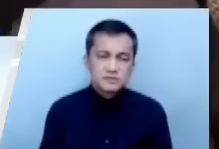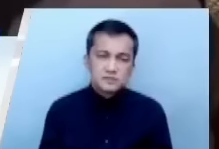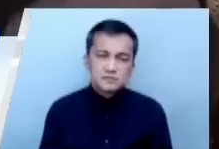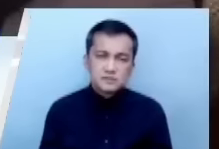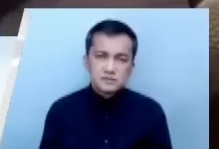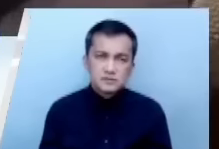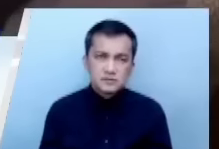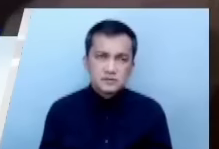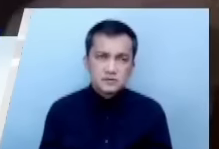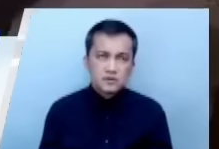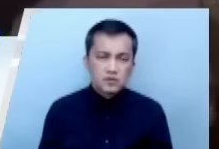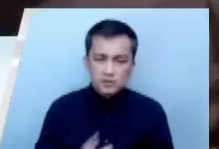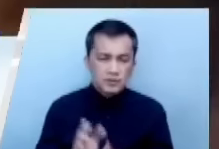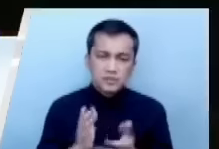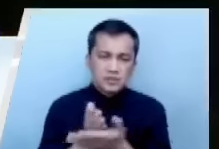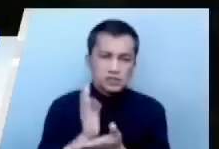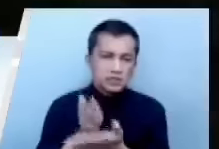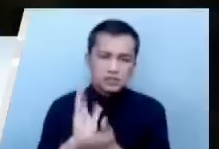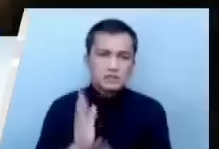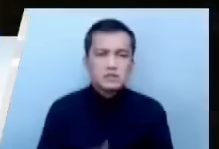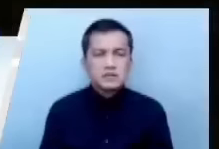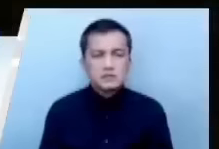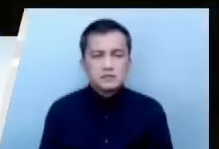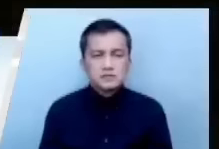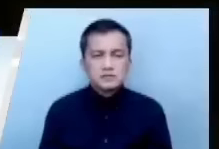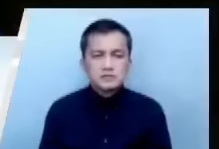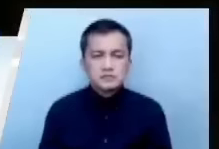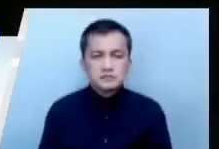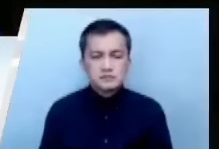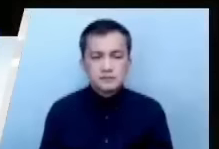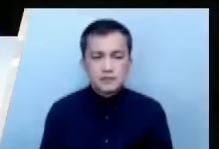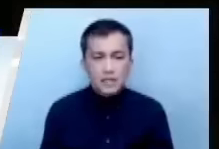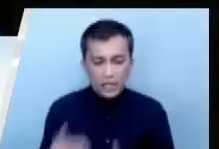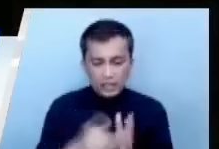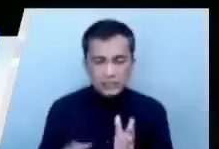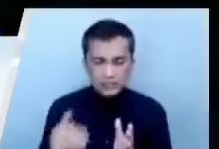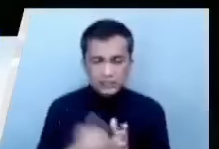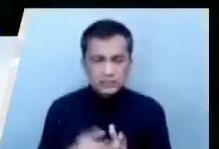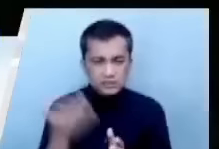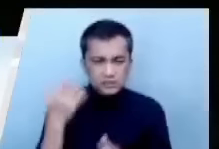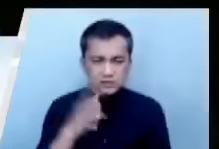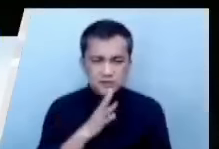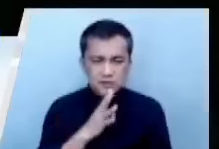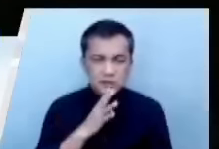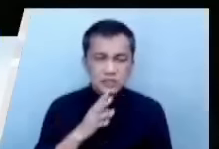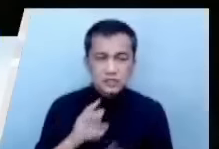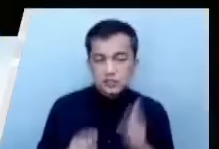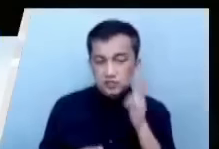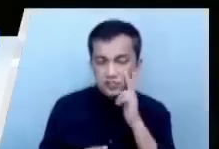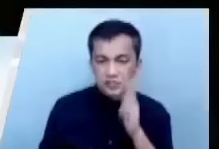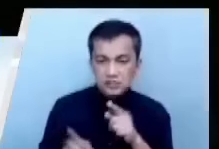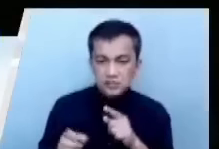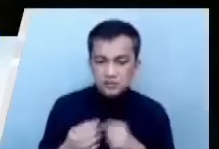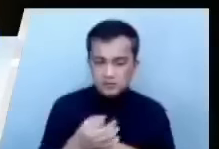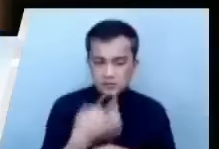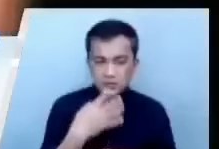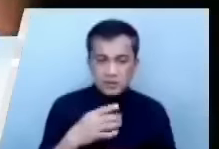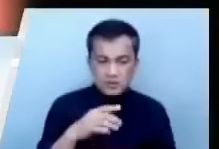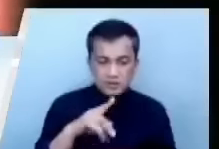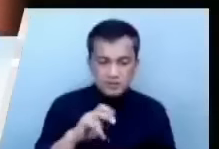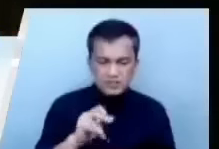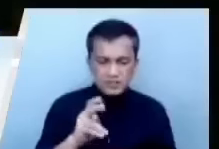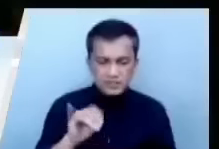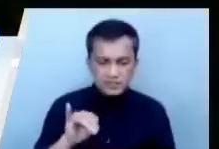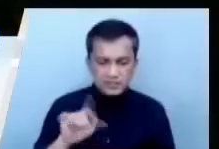Hindi pinababayaan itong mga nagiging problema. Ilang beses na dating binanggit ni Duterte na umiinom siya ng fentanyl, isang malakas na uri